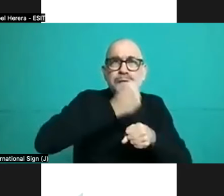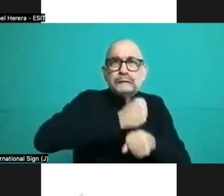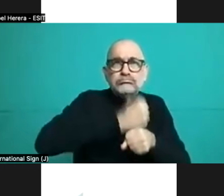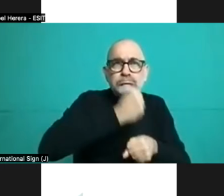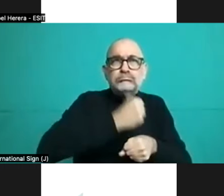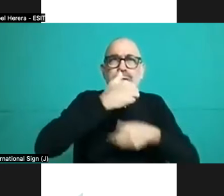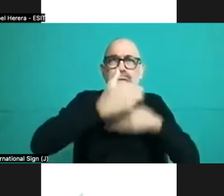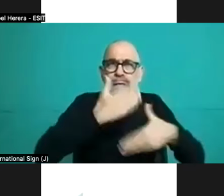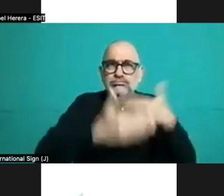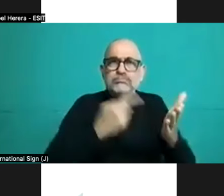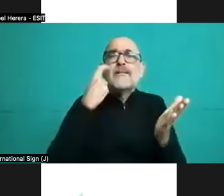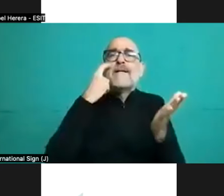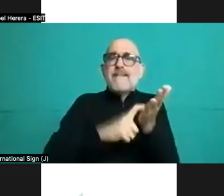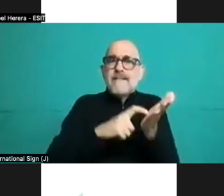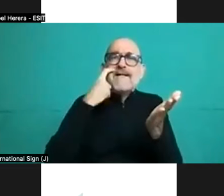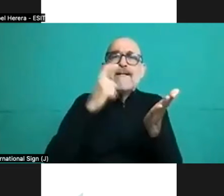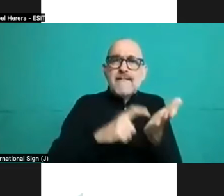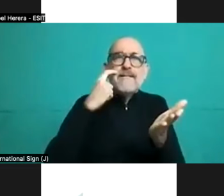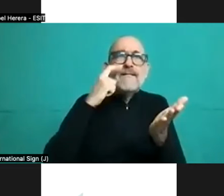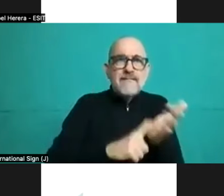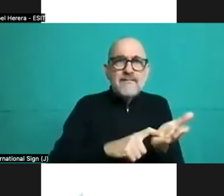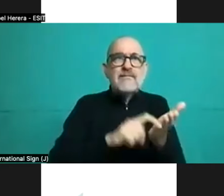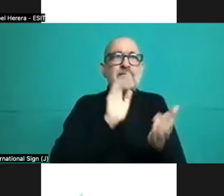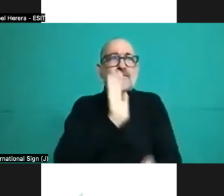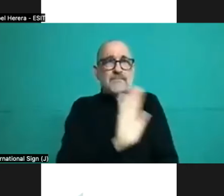ont des droits.